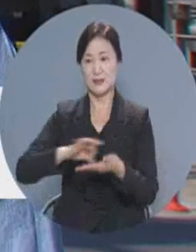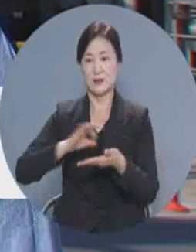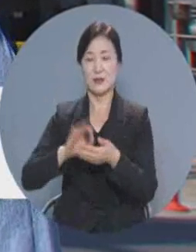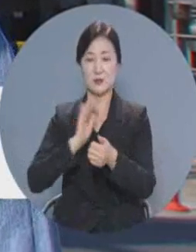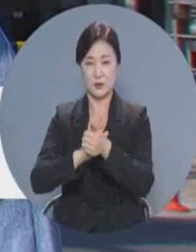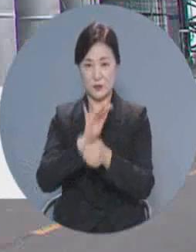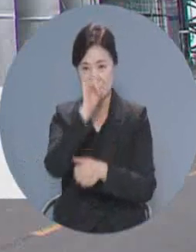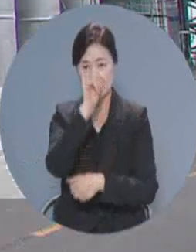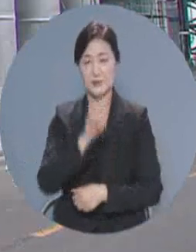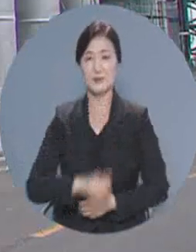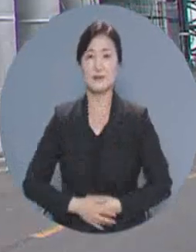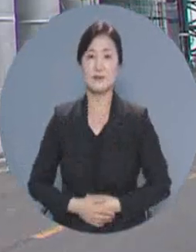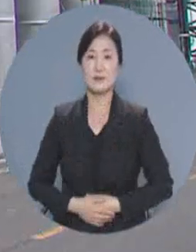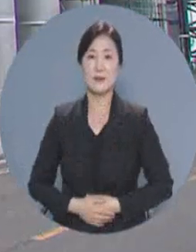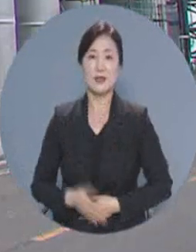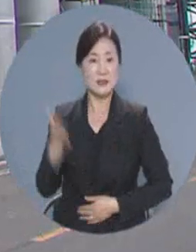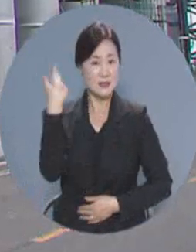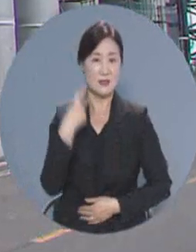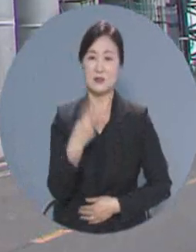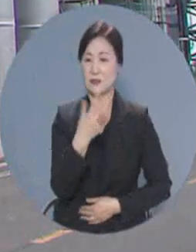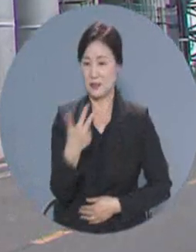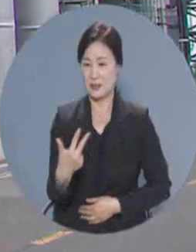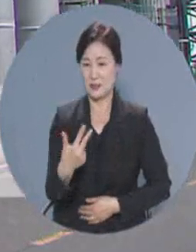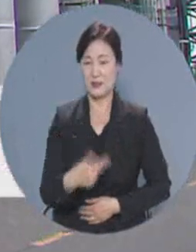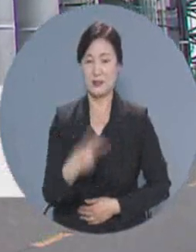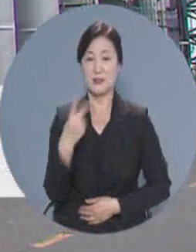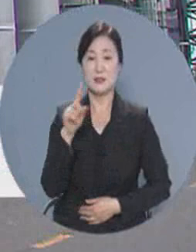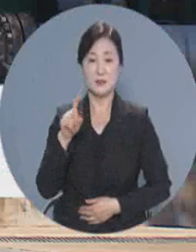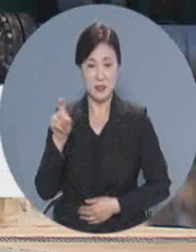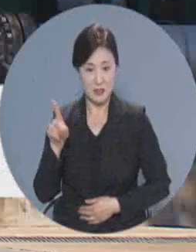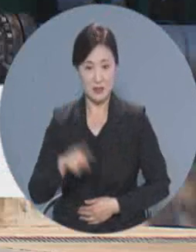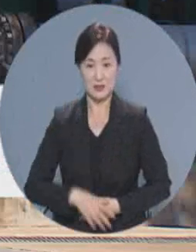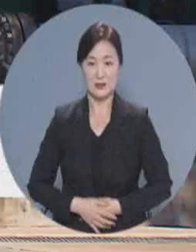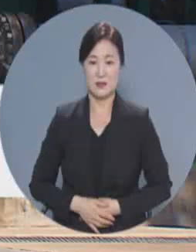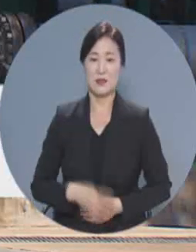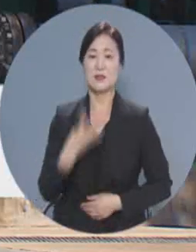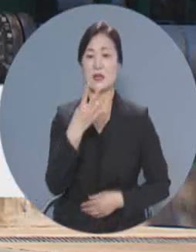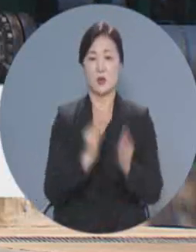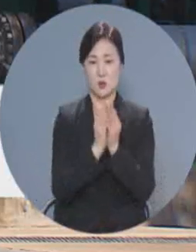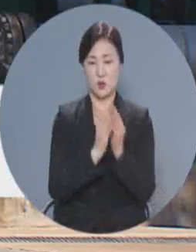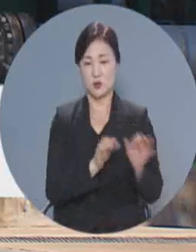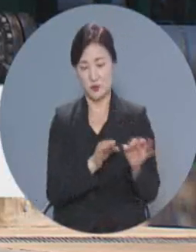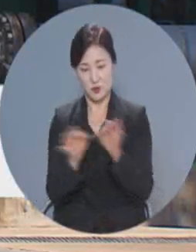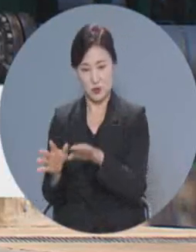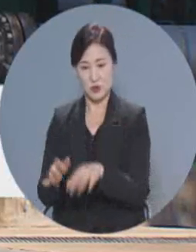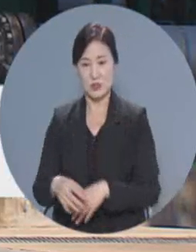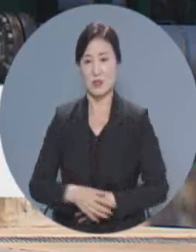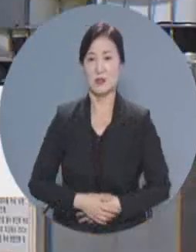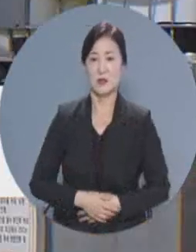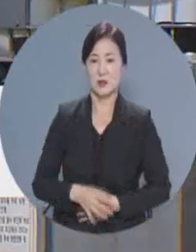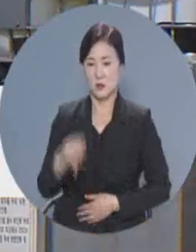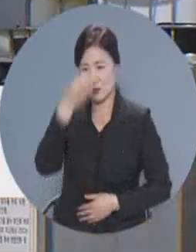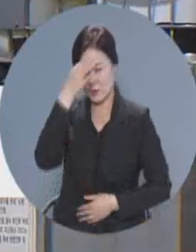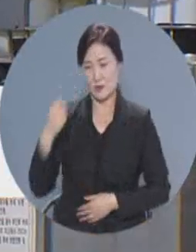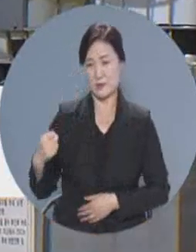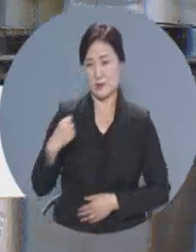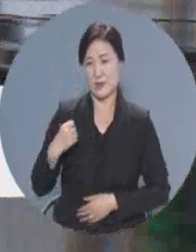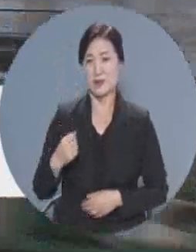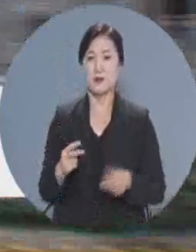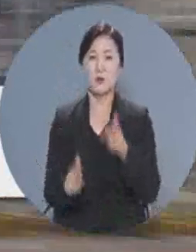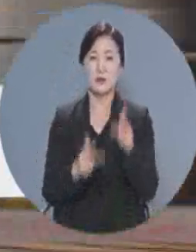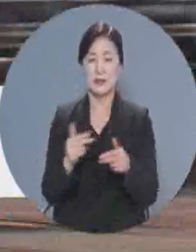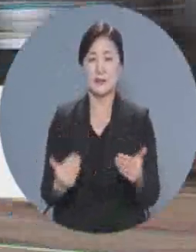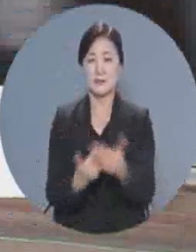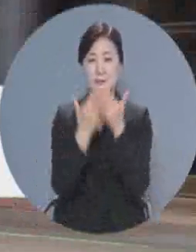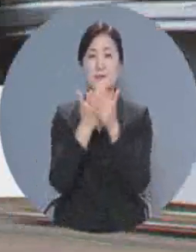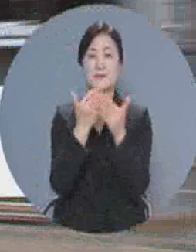사용할 수 있도록. 지난 2007년과 2011년 총 4조 원을 투자한 중진류 고도화 설비를 준공하면서 두